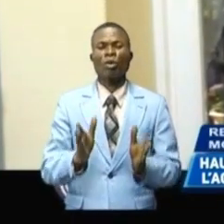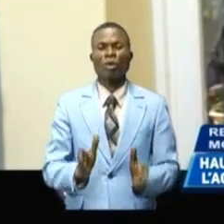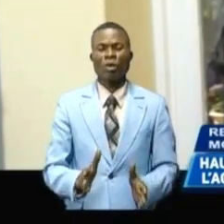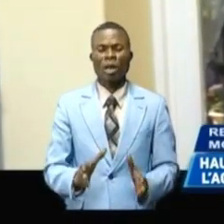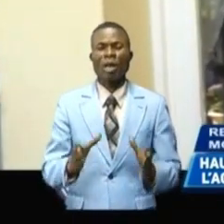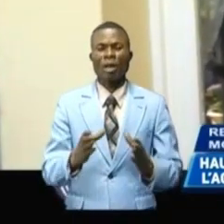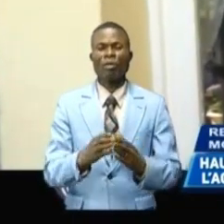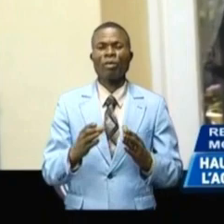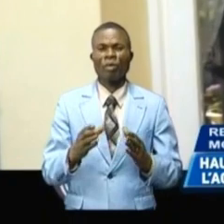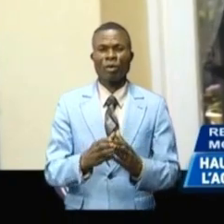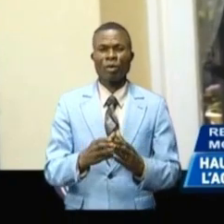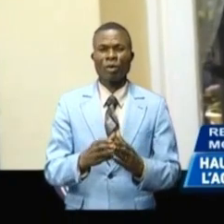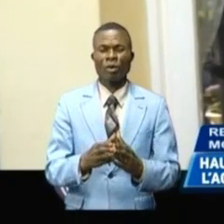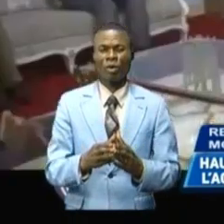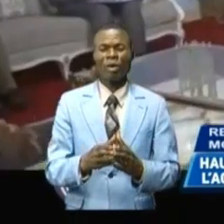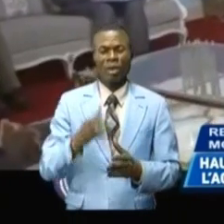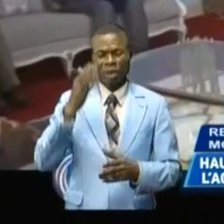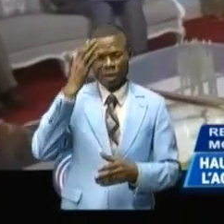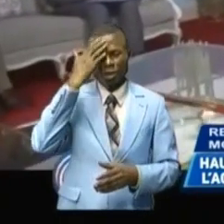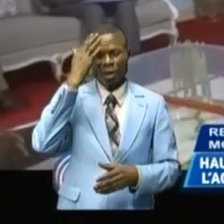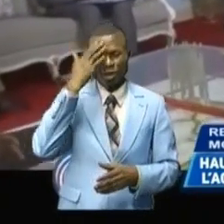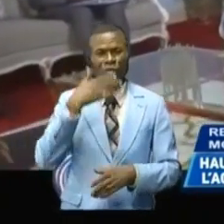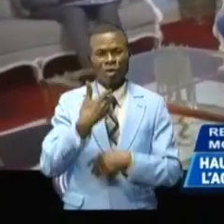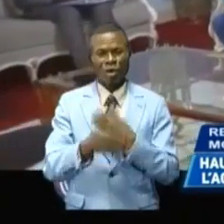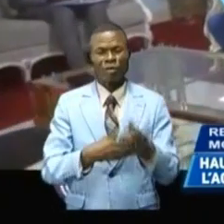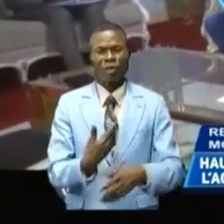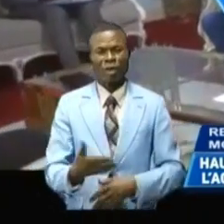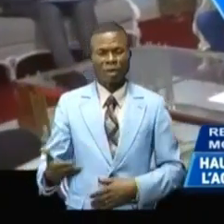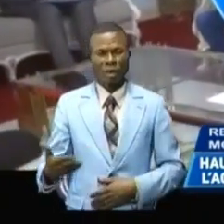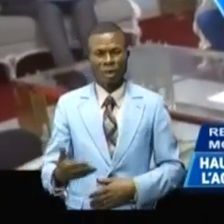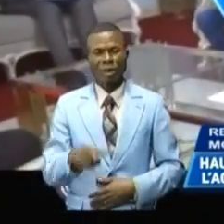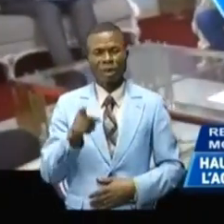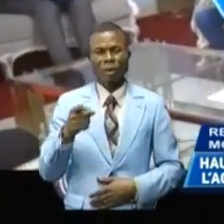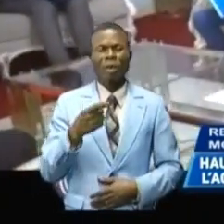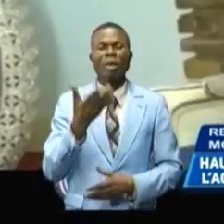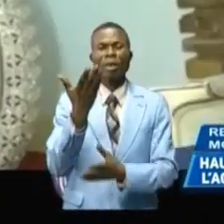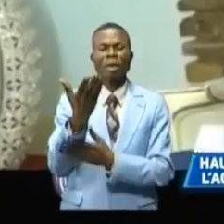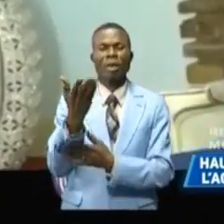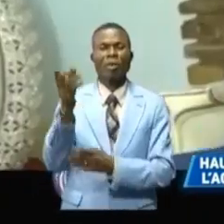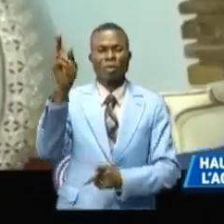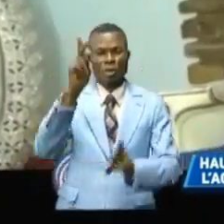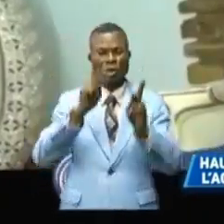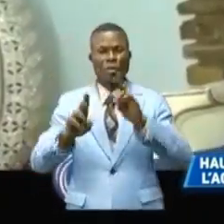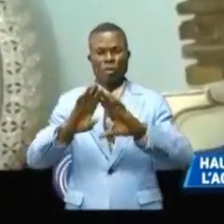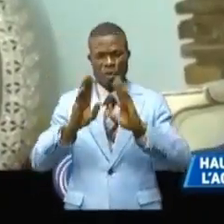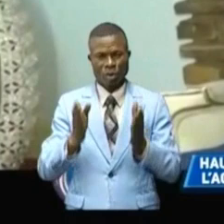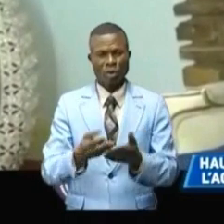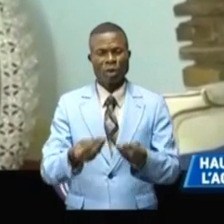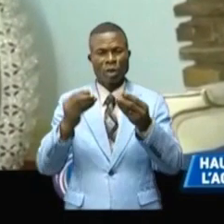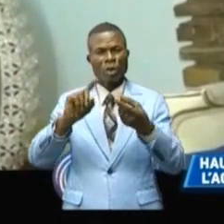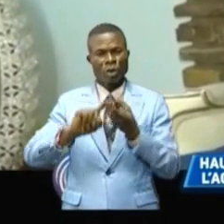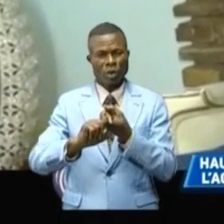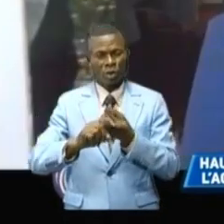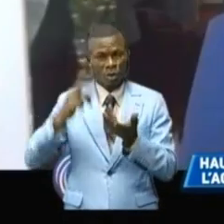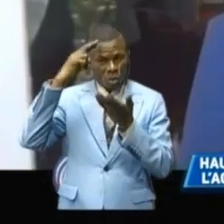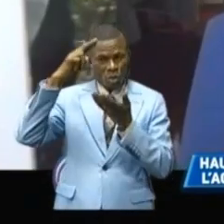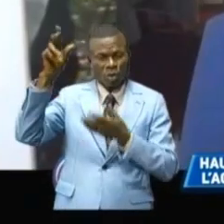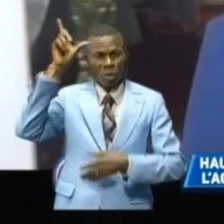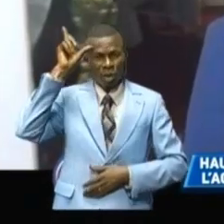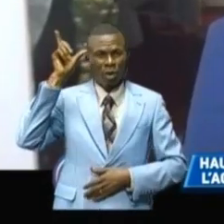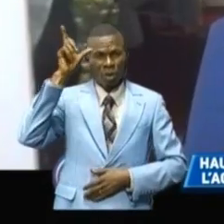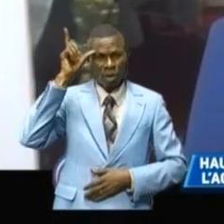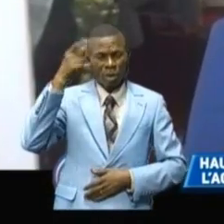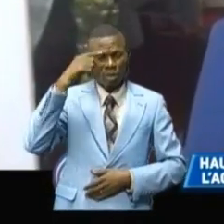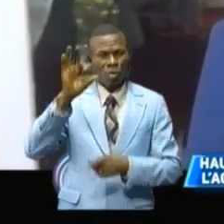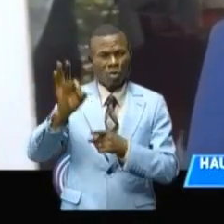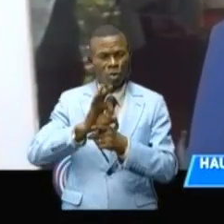avec savoir-faire. Gilbert Keshiba Fitoula en a profité pour appeler la population à faire confiance à l'université de Lubumbashi pour